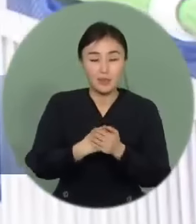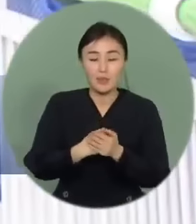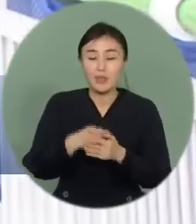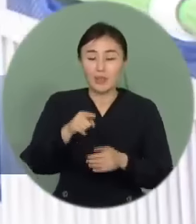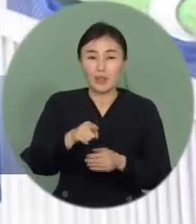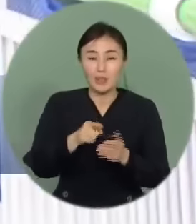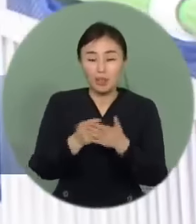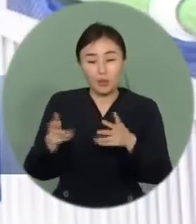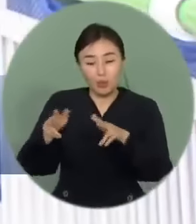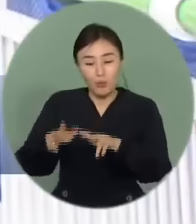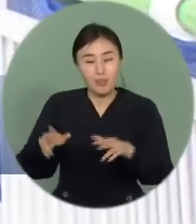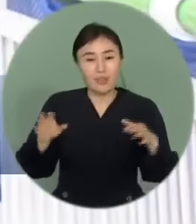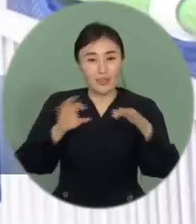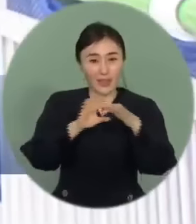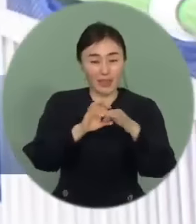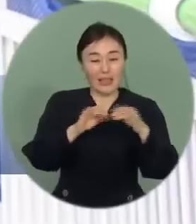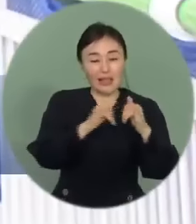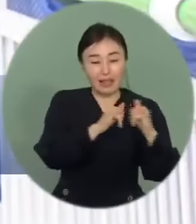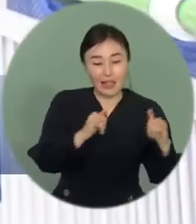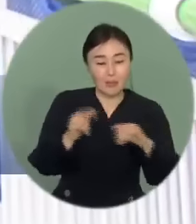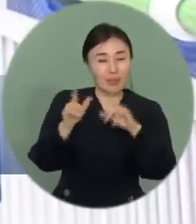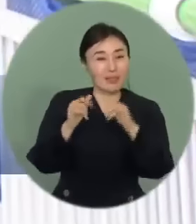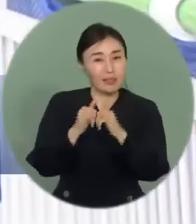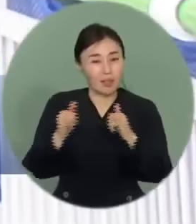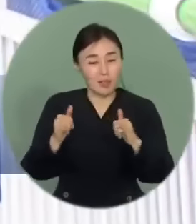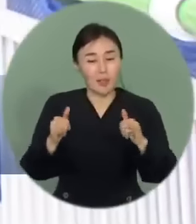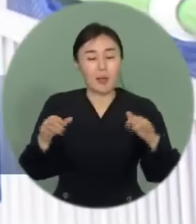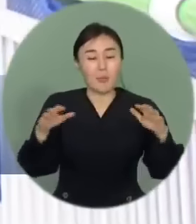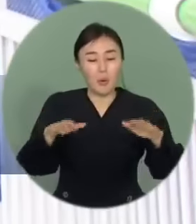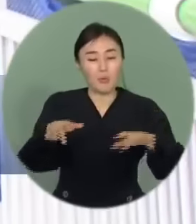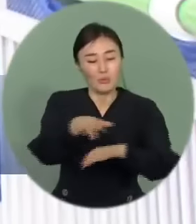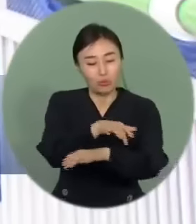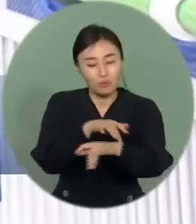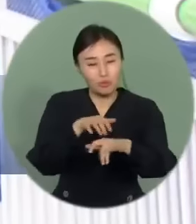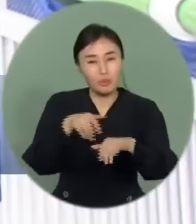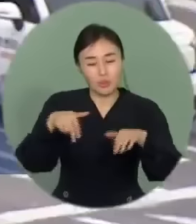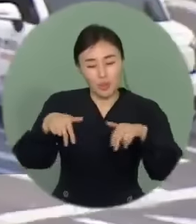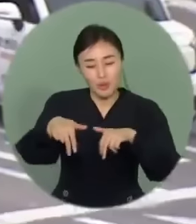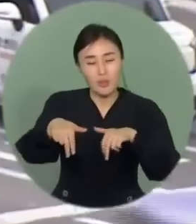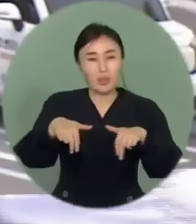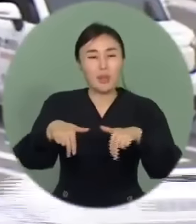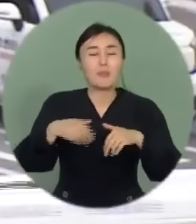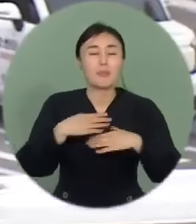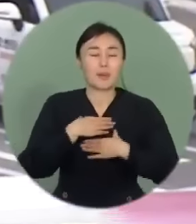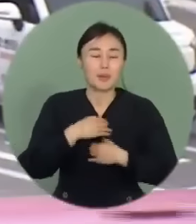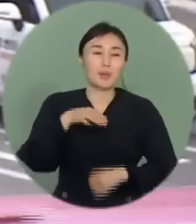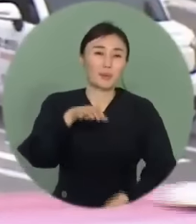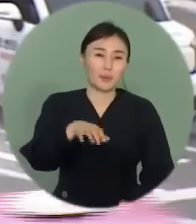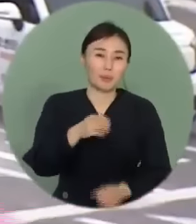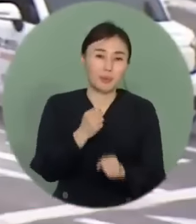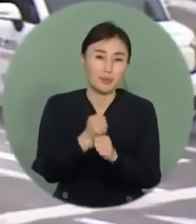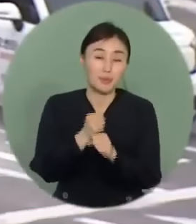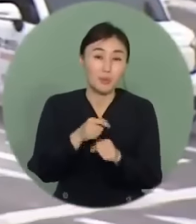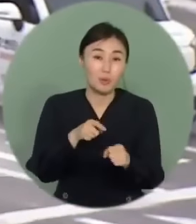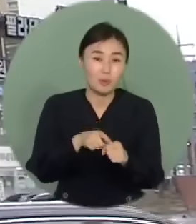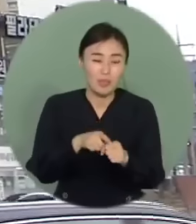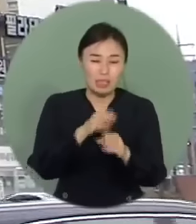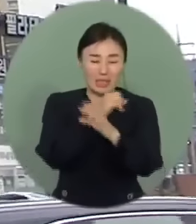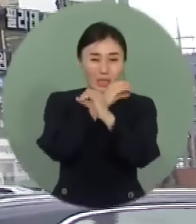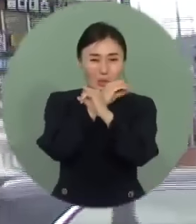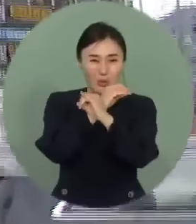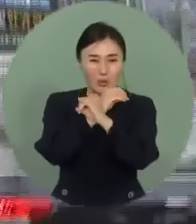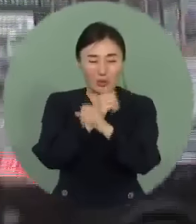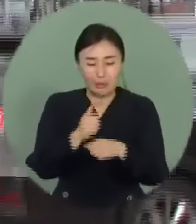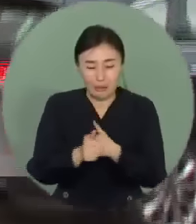단순 격 아니라 사람과 주민이 모 수 있는 보행 공간으로 만들려고 그동안 짧은 신호등 시간에 맞춰